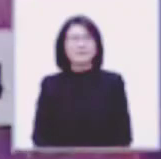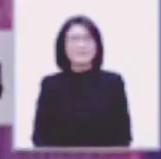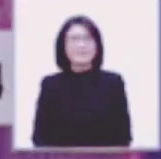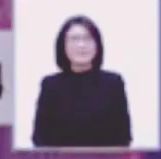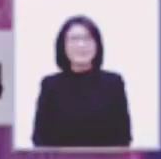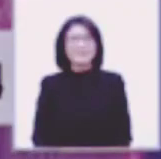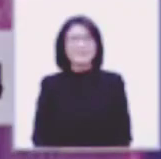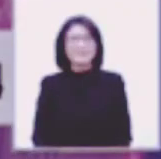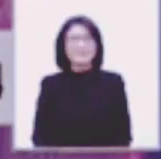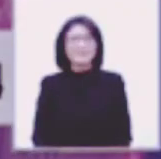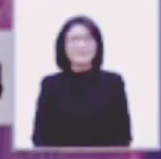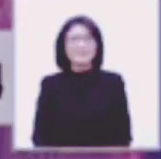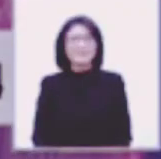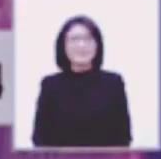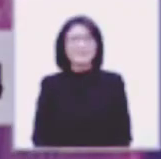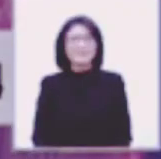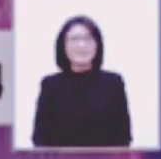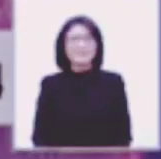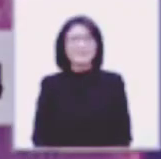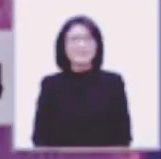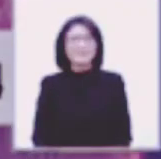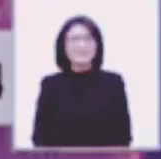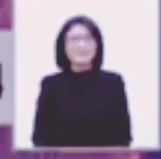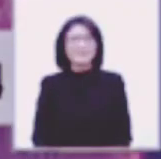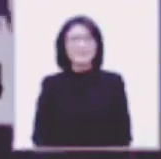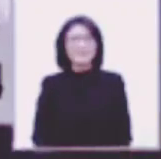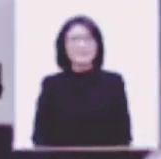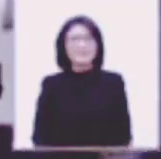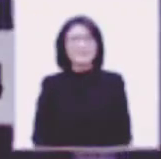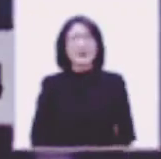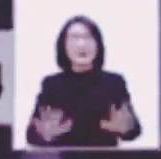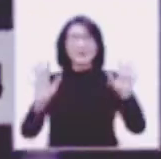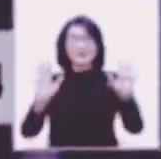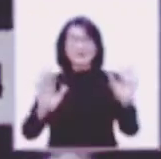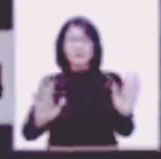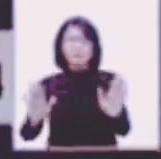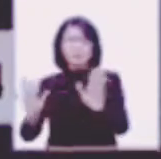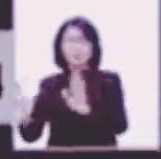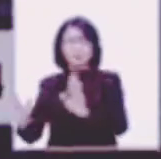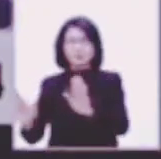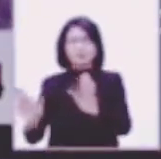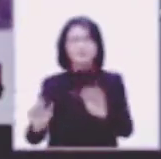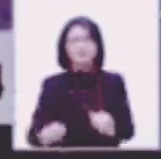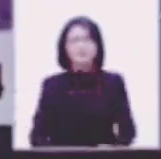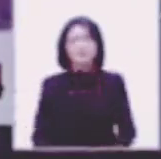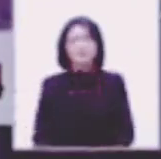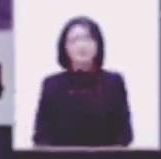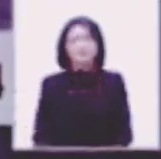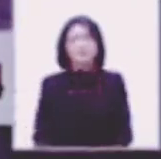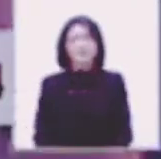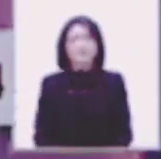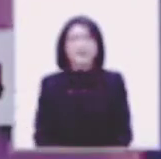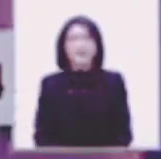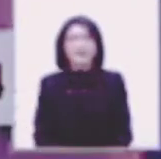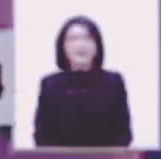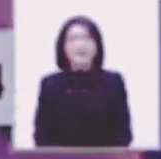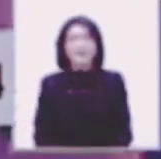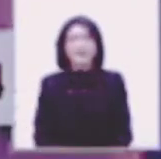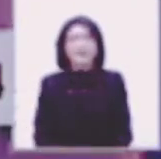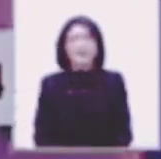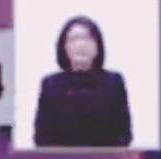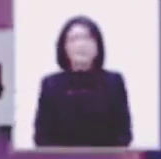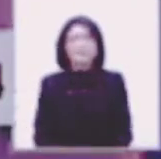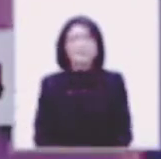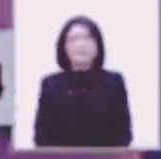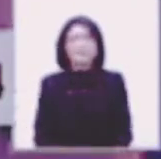Kita lanjutkan dulu, kita lanjutkan dulu. Nanti akan ada waktunya untuk memberikan support. Kita lanjutkan dulu, Bapak